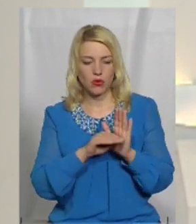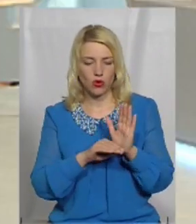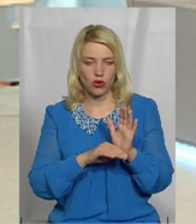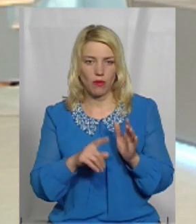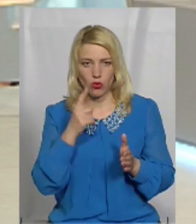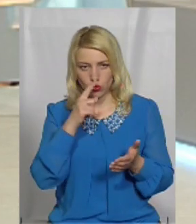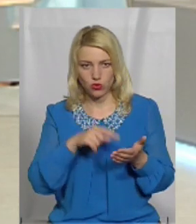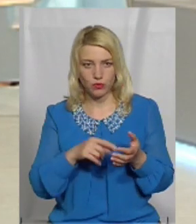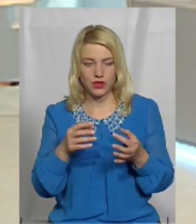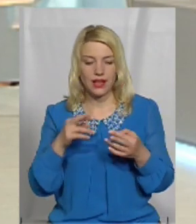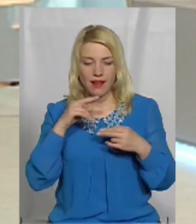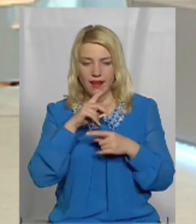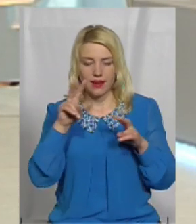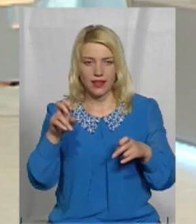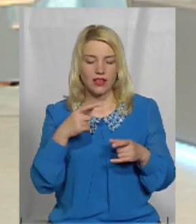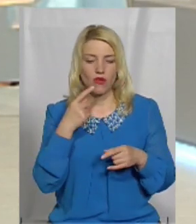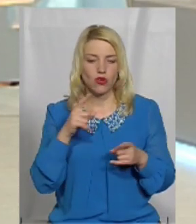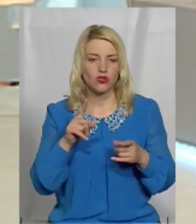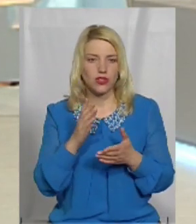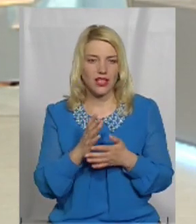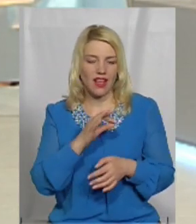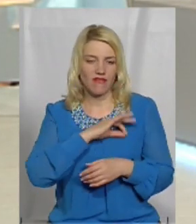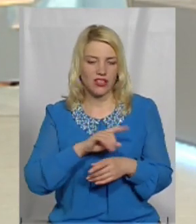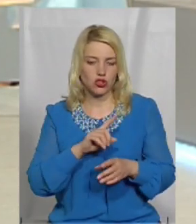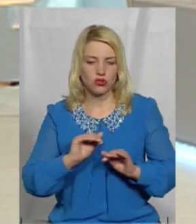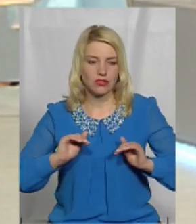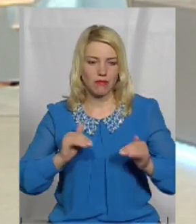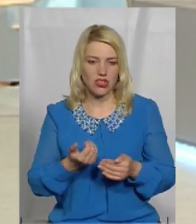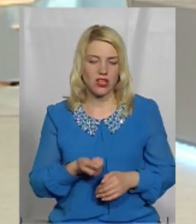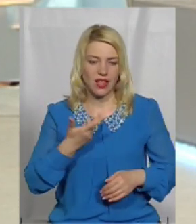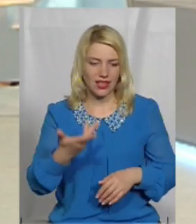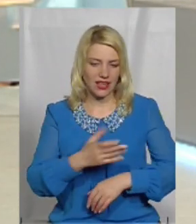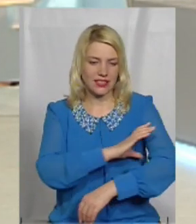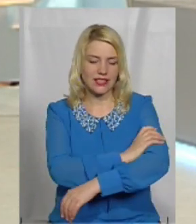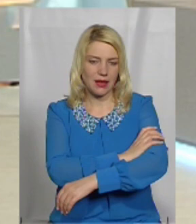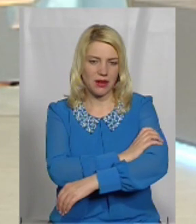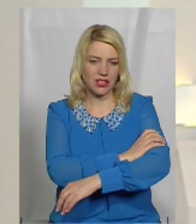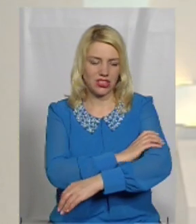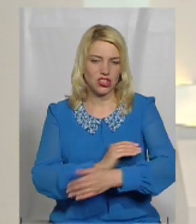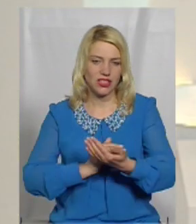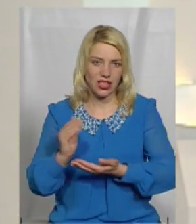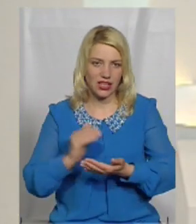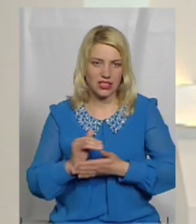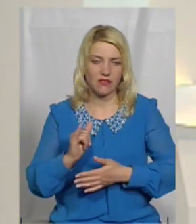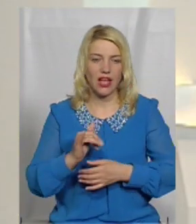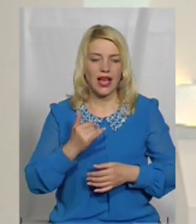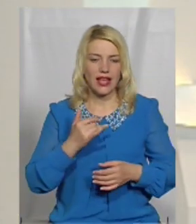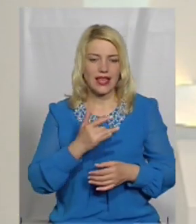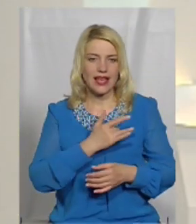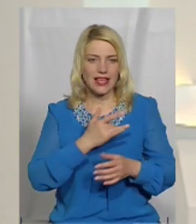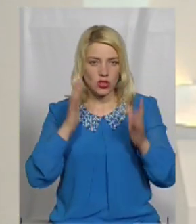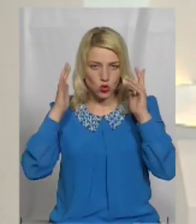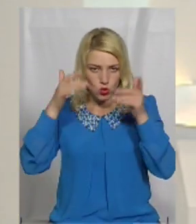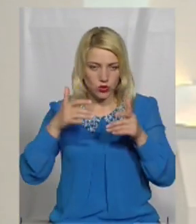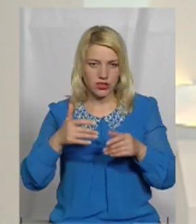ліки». І вона наголосила, що вже є ефект, а саме зменшилась кількість гіпертонічних кризів та інсультів. Ви